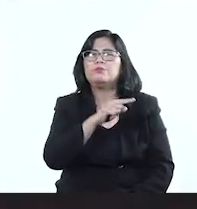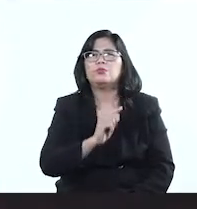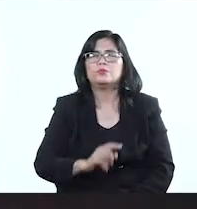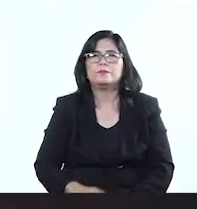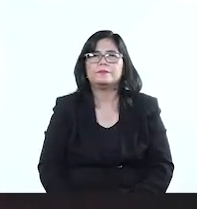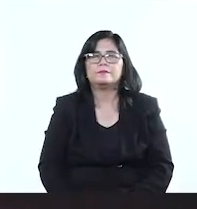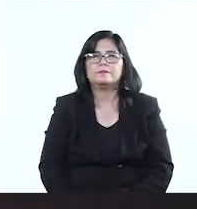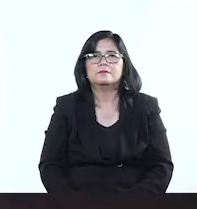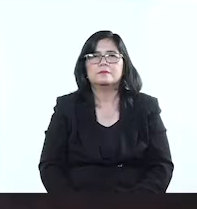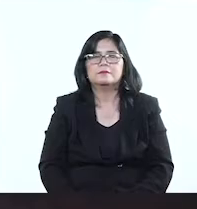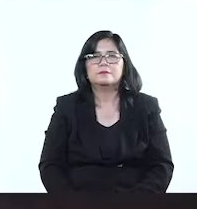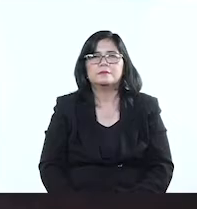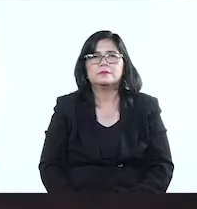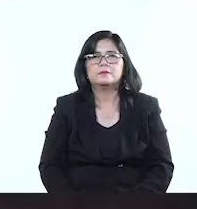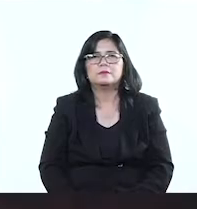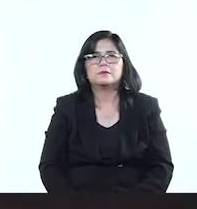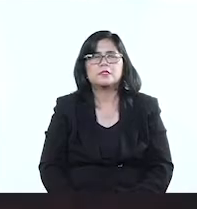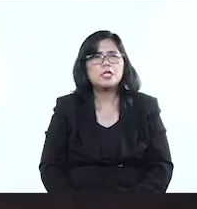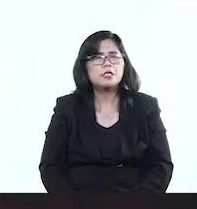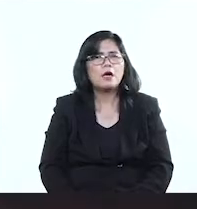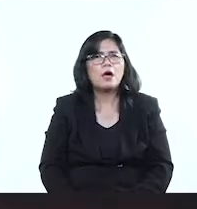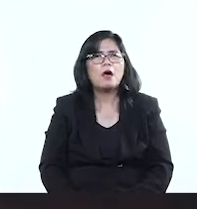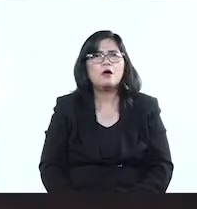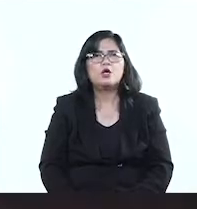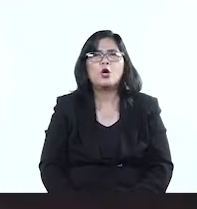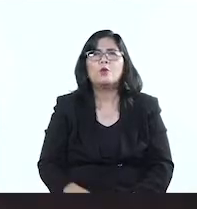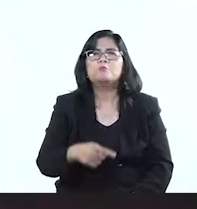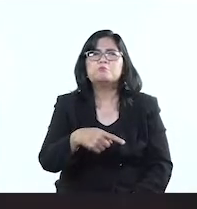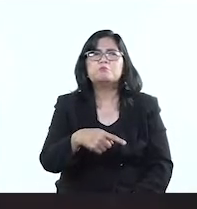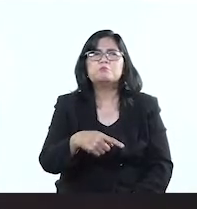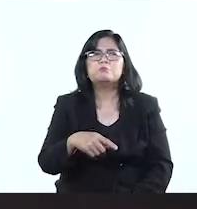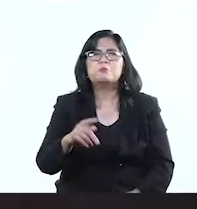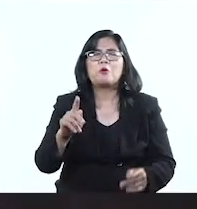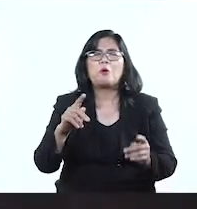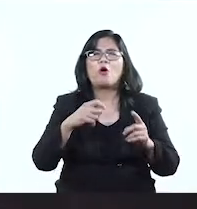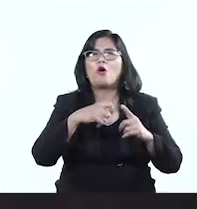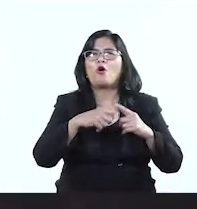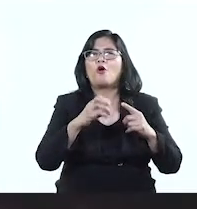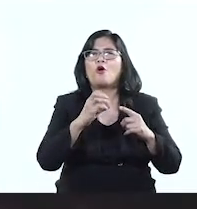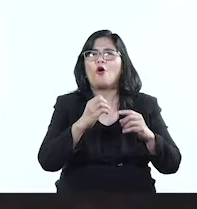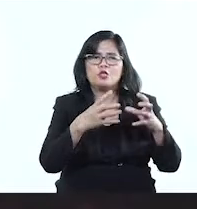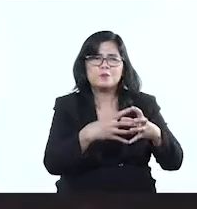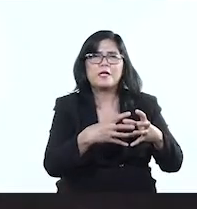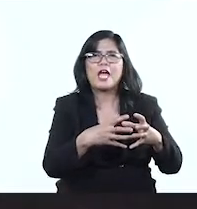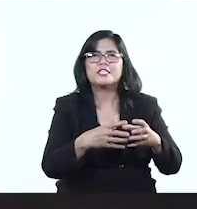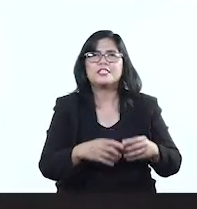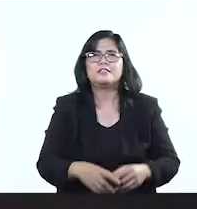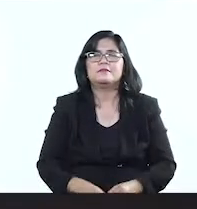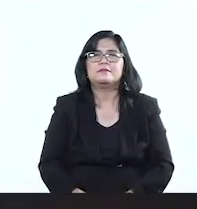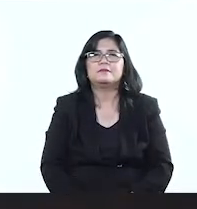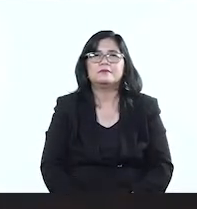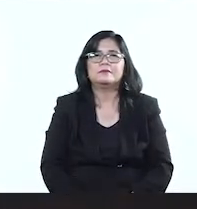Hai jadi kita harus rawan semua Kali ini konspirasi Hai kalau saya boleh meminjam kalimat